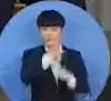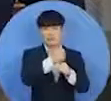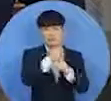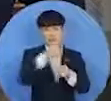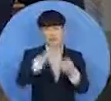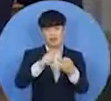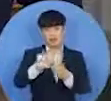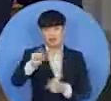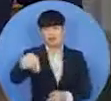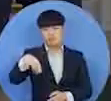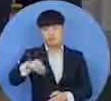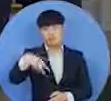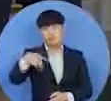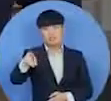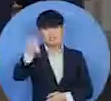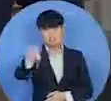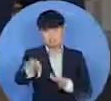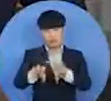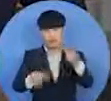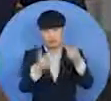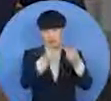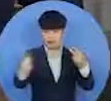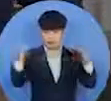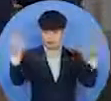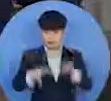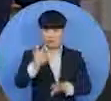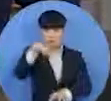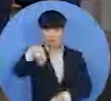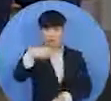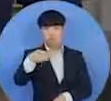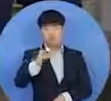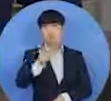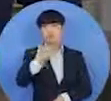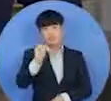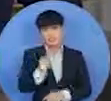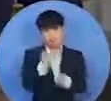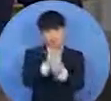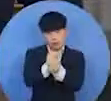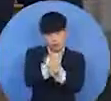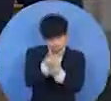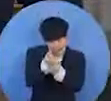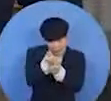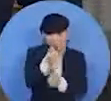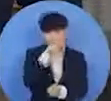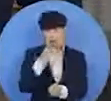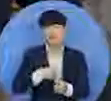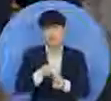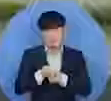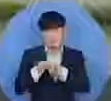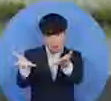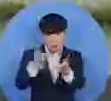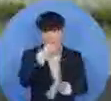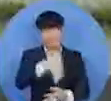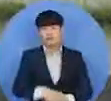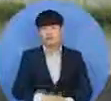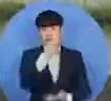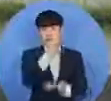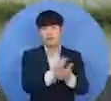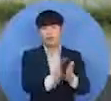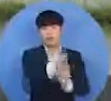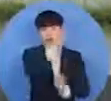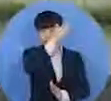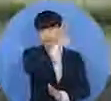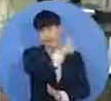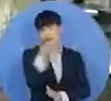친환경 쌀 재배 농법으로 유명한 풍세면 남관리에서 200여 명이 모여 우렁이 방사식을 가졌습니다. 이날